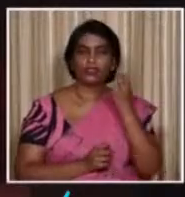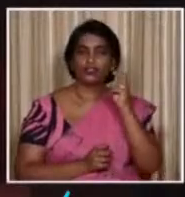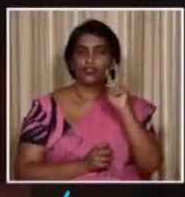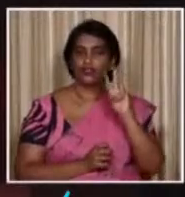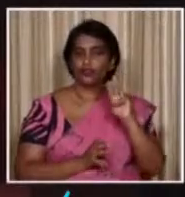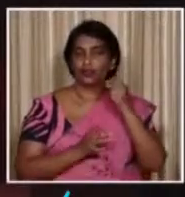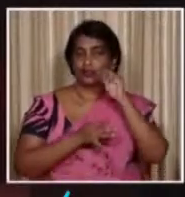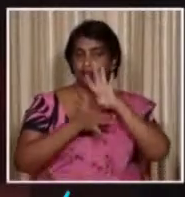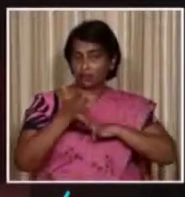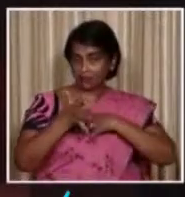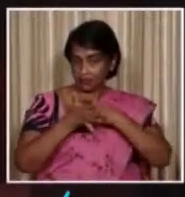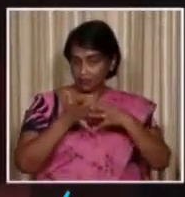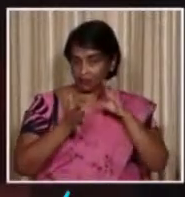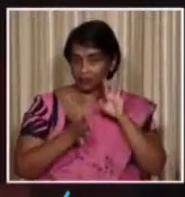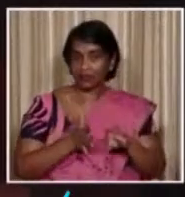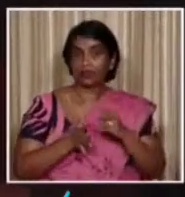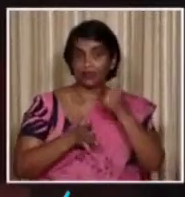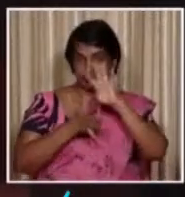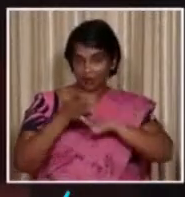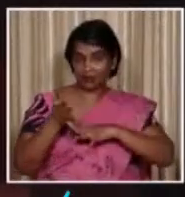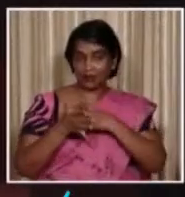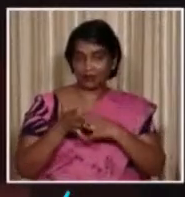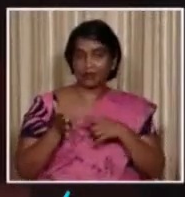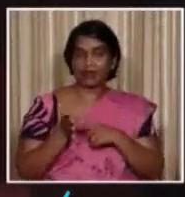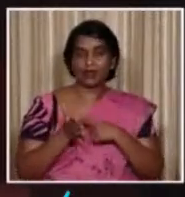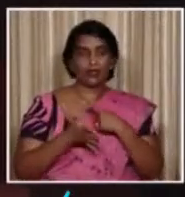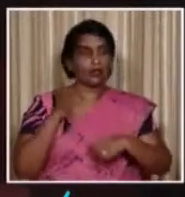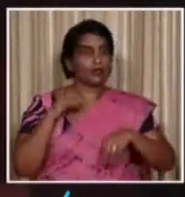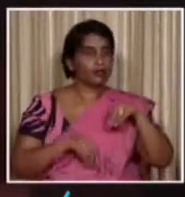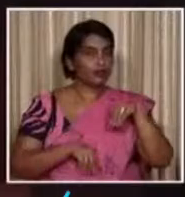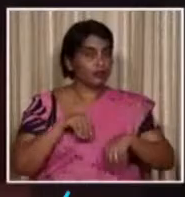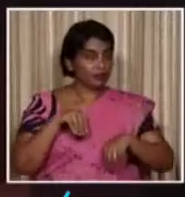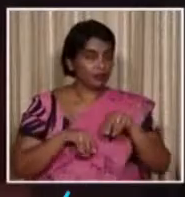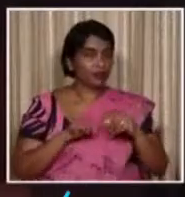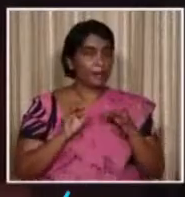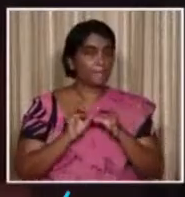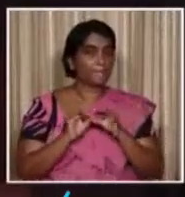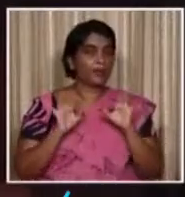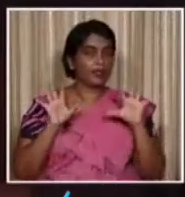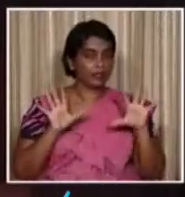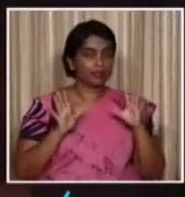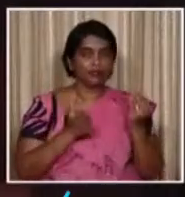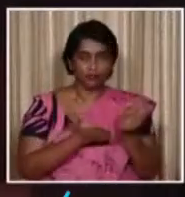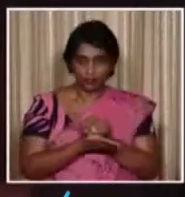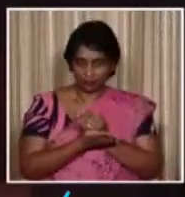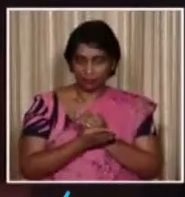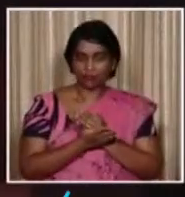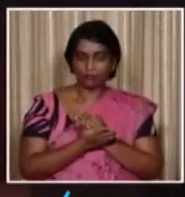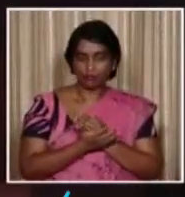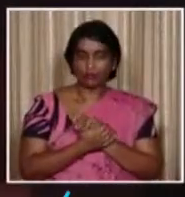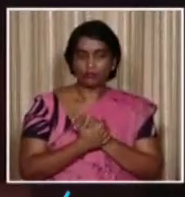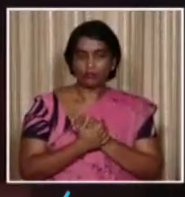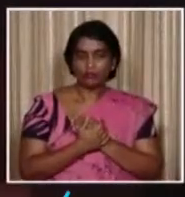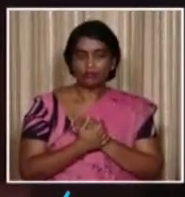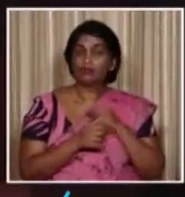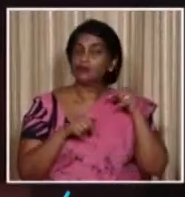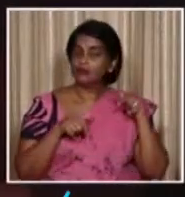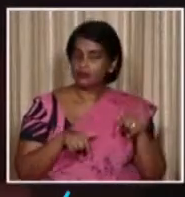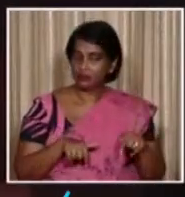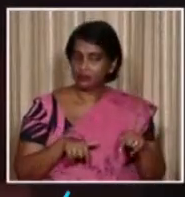2023 අයවැය වෙනුවෙන් අයවැය මැතිවරණය වෙනුවෙන් රුපියල් බිලියන 10ක් වෙන් කරා. දැන්